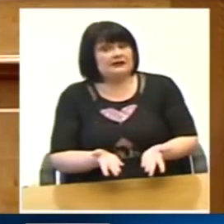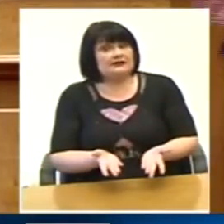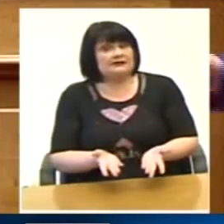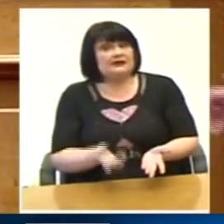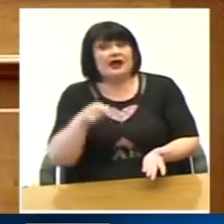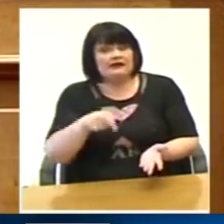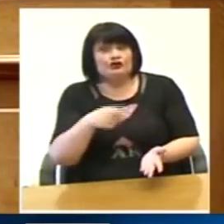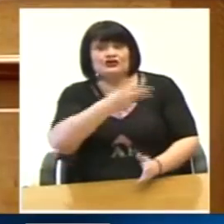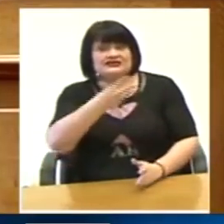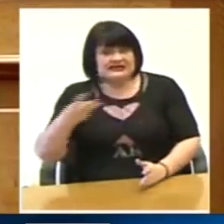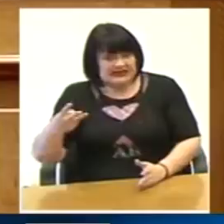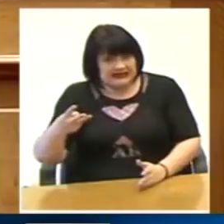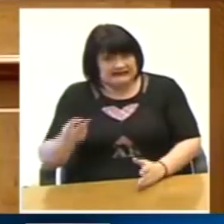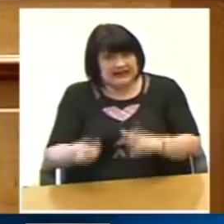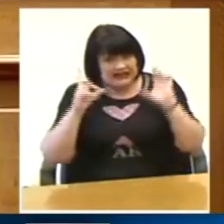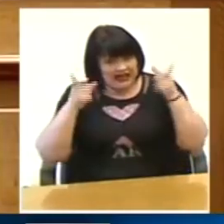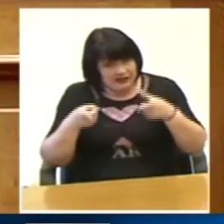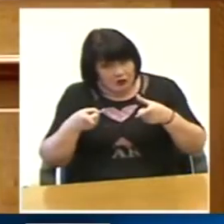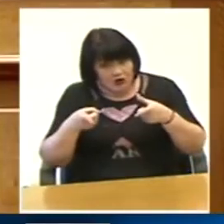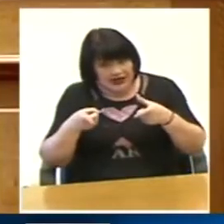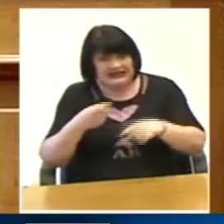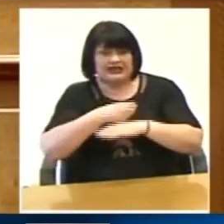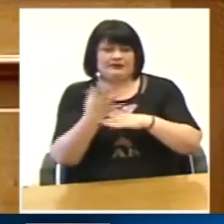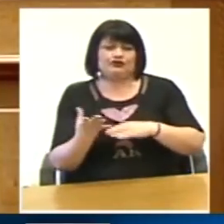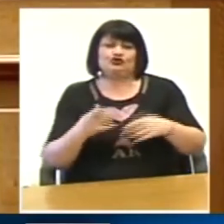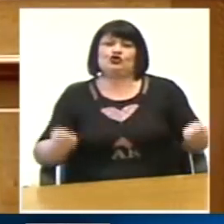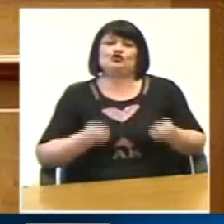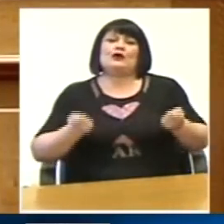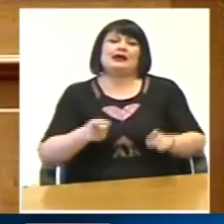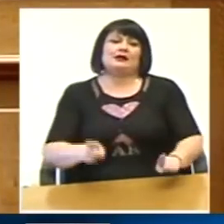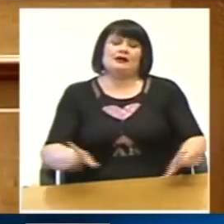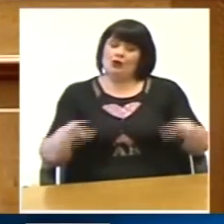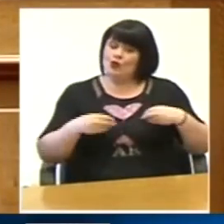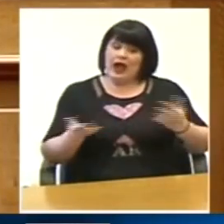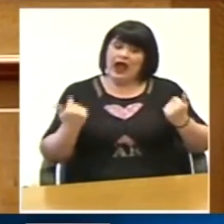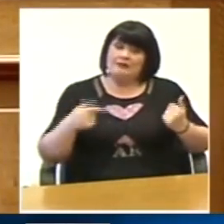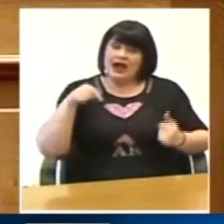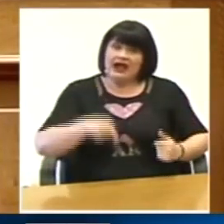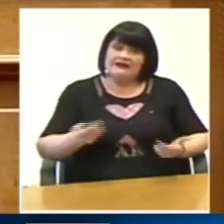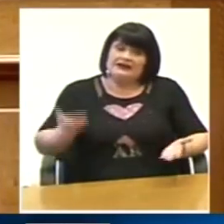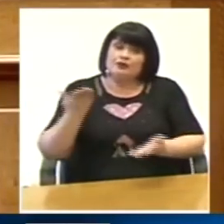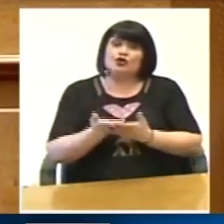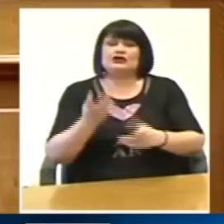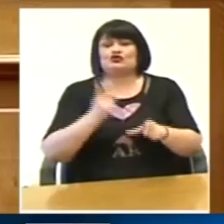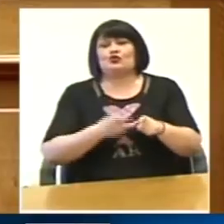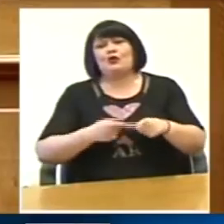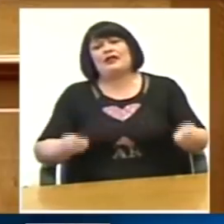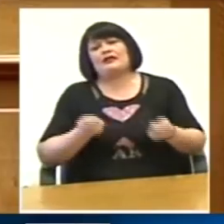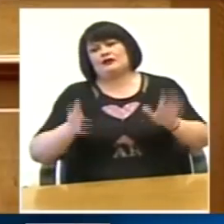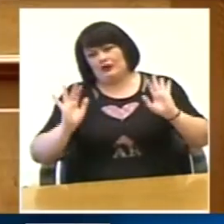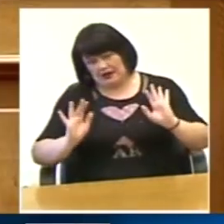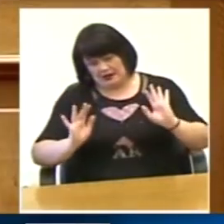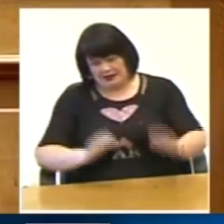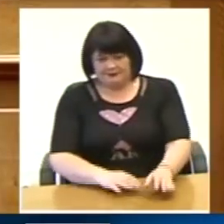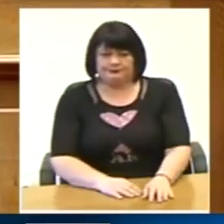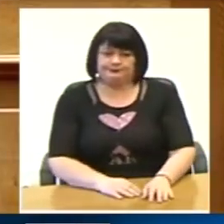υπογραφή και του ΣΥΡΙΖΑ και της Νέας Δημοκρατίας και του ΠΑΣΟΚ που δεν δέχτηκαν τη συγκεκριμένη πρόταση του ΚΚΕ.